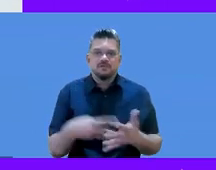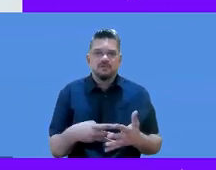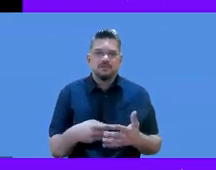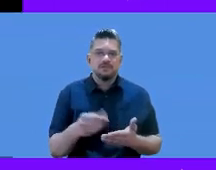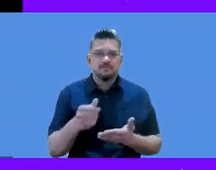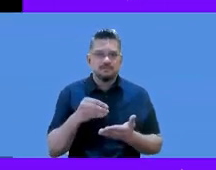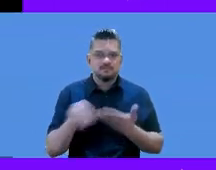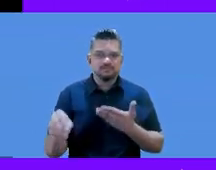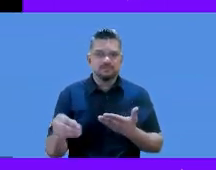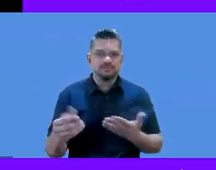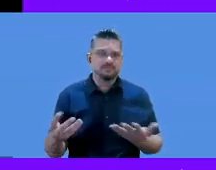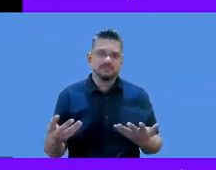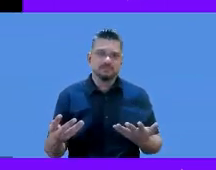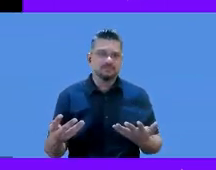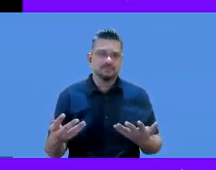ni hivyo.